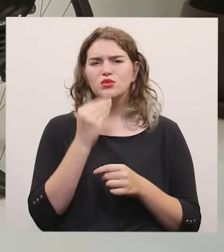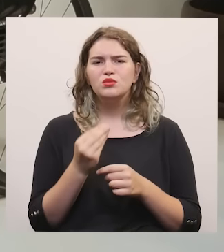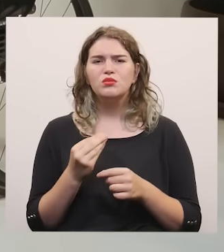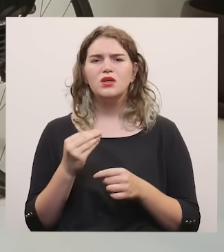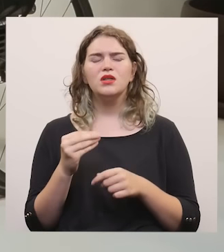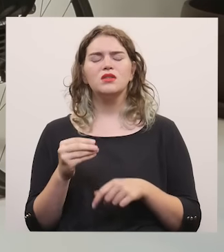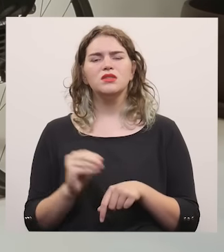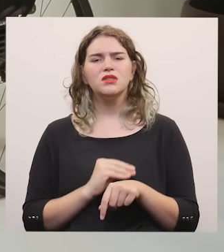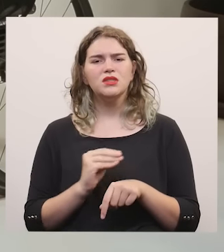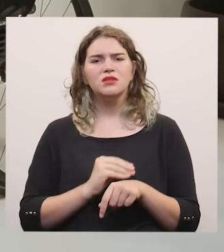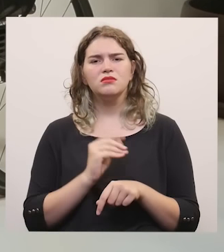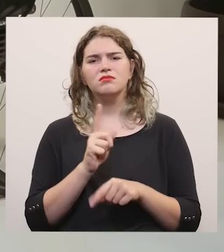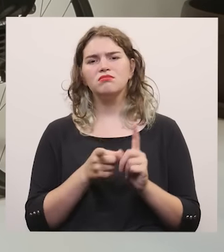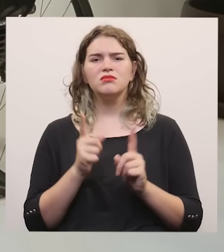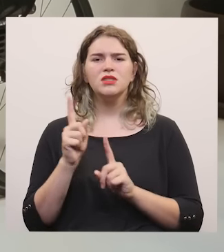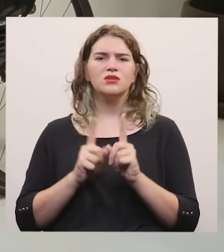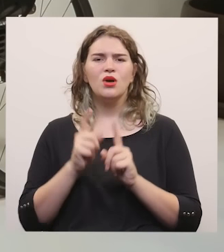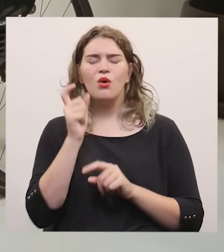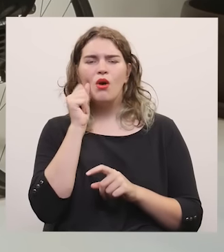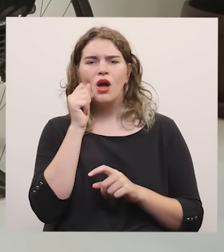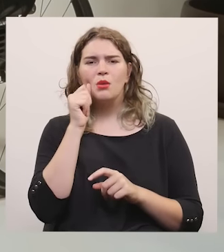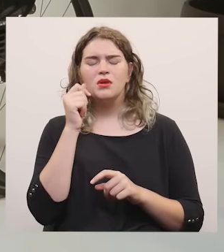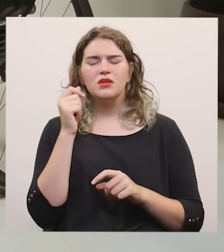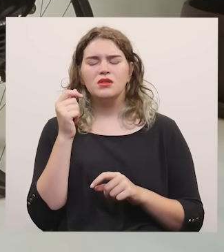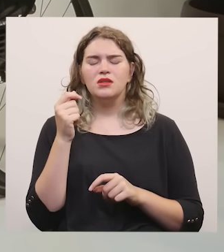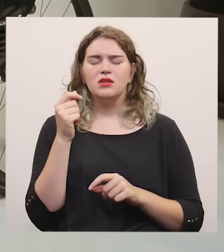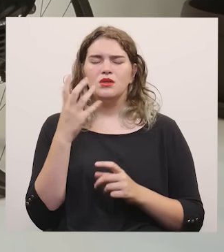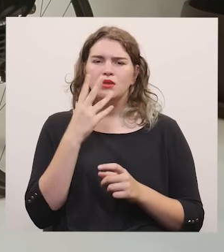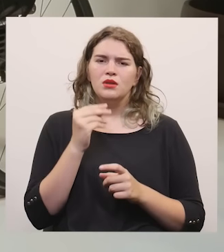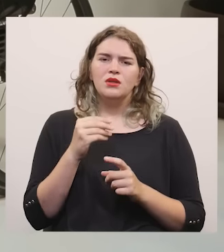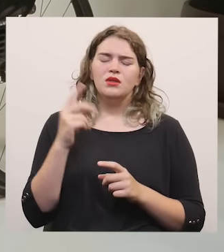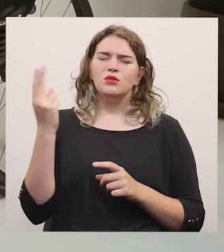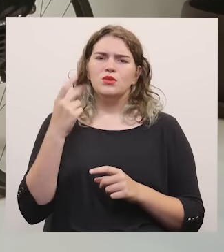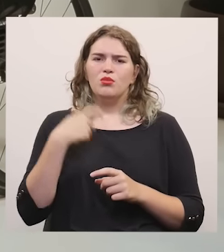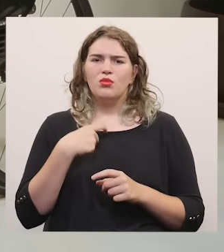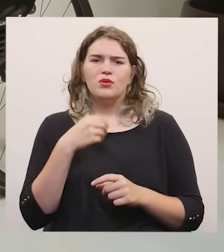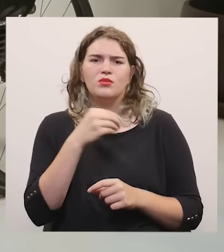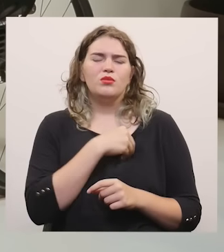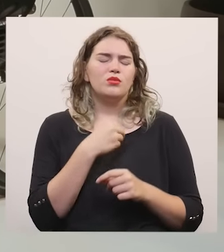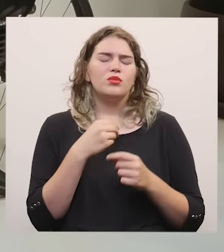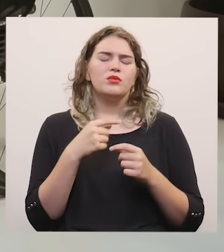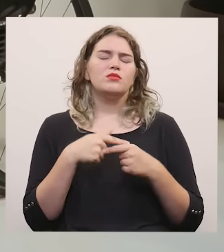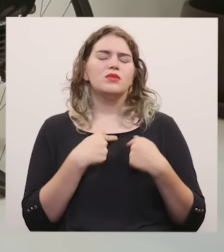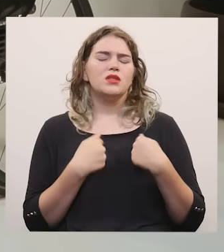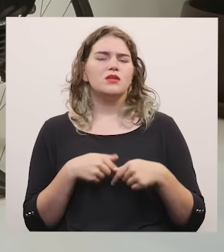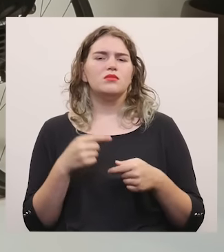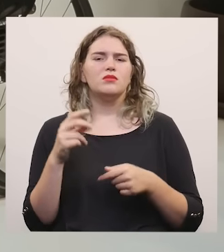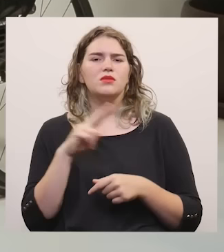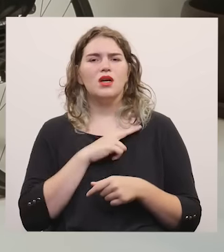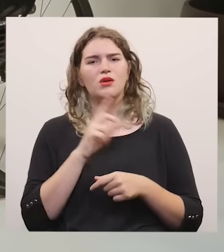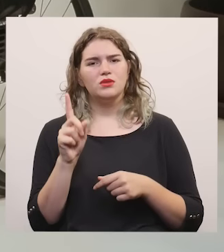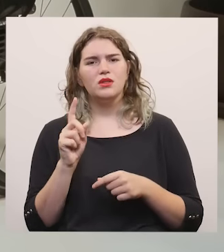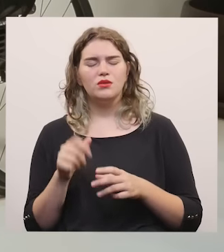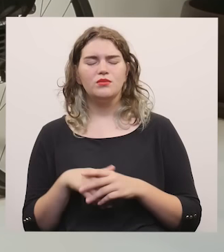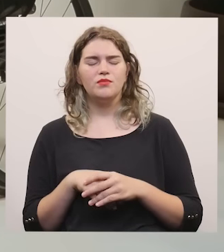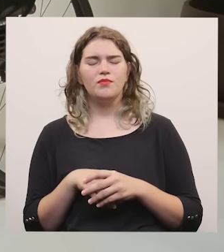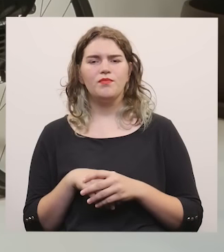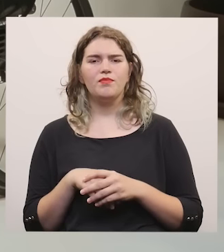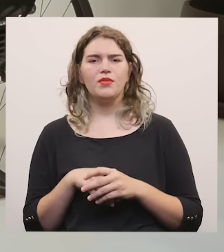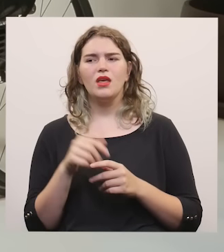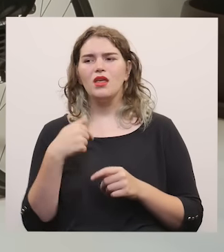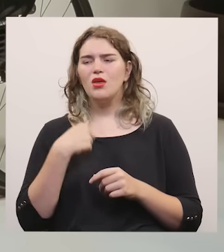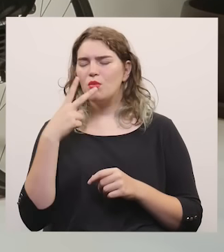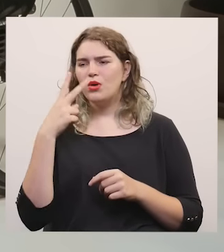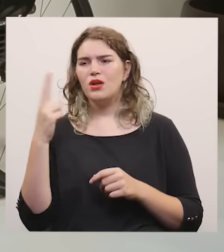le simt unii oameni și frustrările care sunt, doar Dumnezeu poate să umple acel gol cu iubirea Lui. Spuneai că te uiți la Dumnezeu,